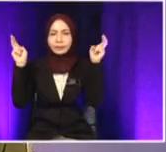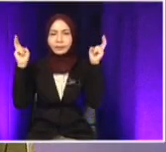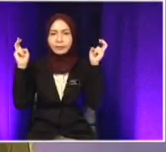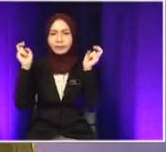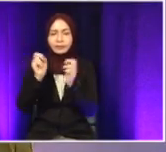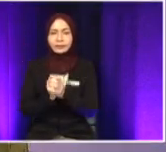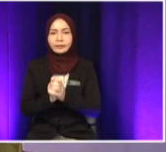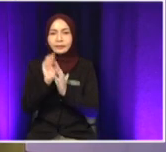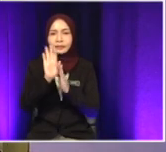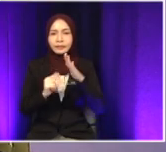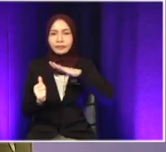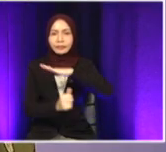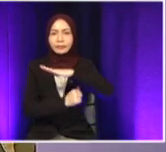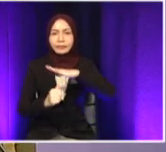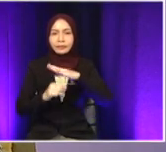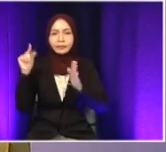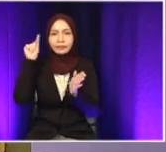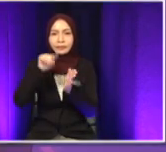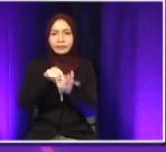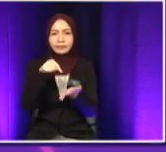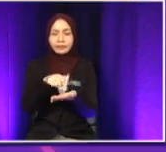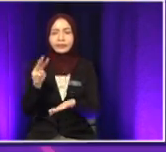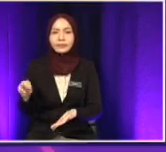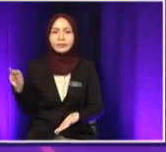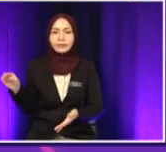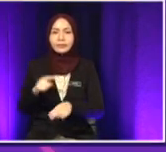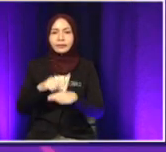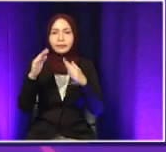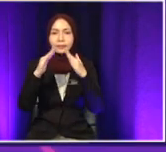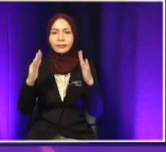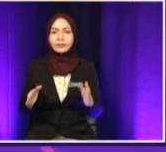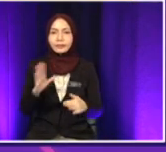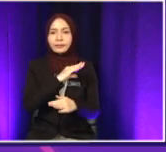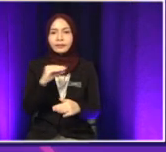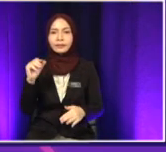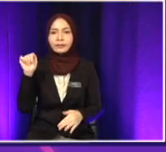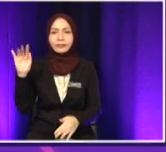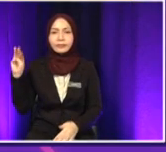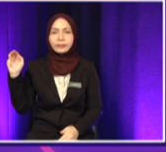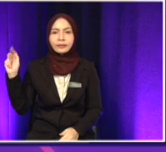gambar nih oke murid-muri di rumah dan Oke Aiman